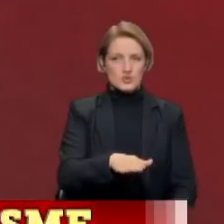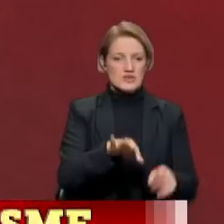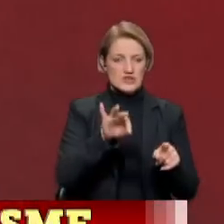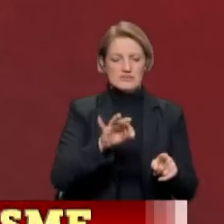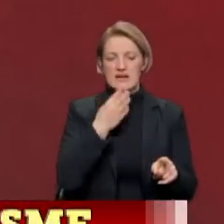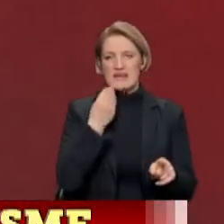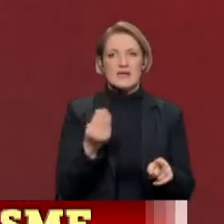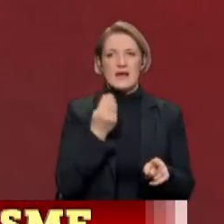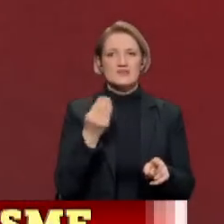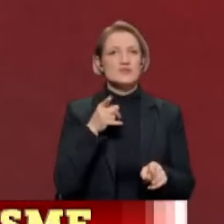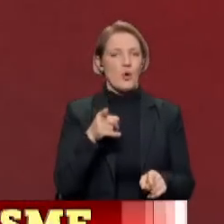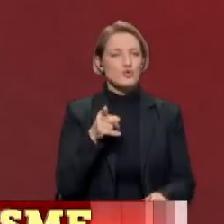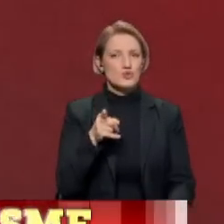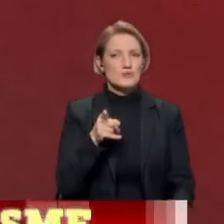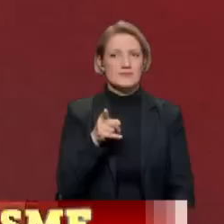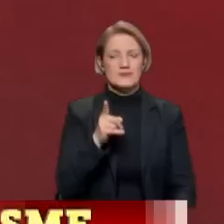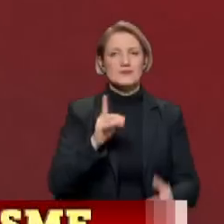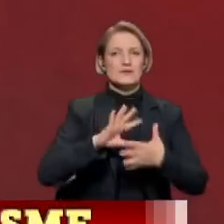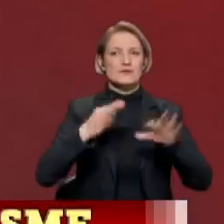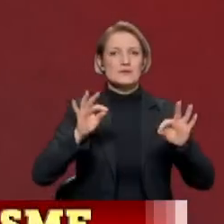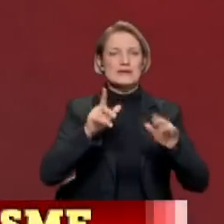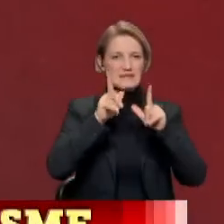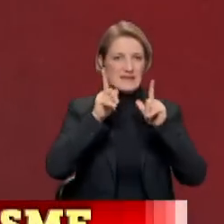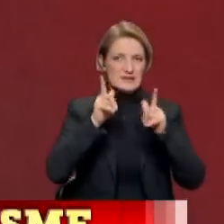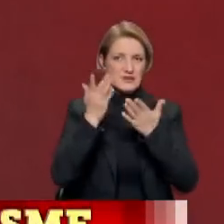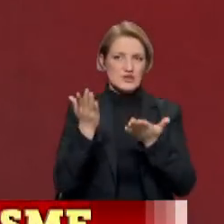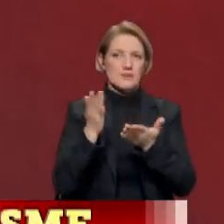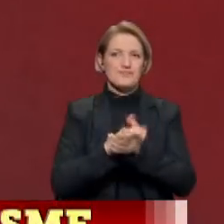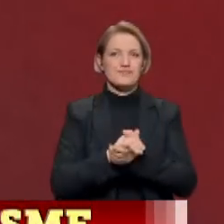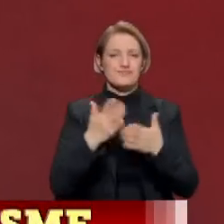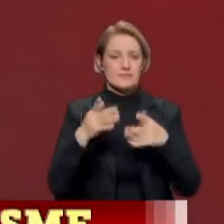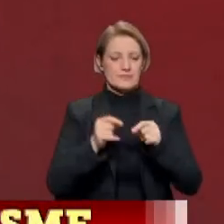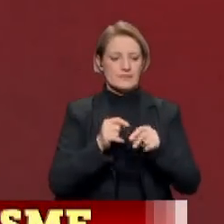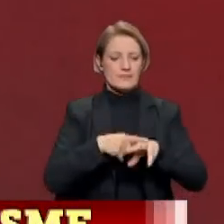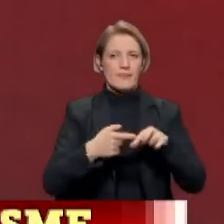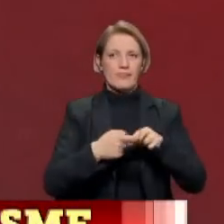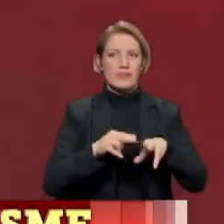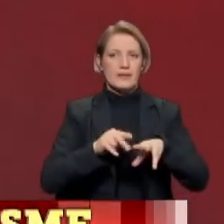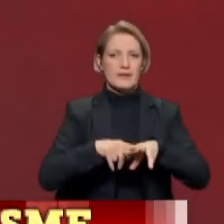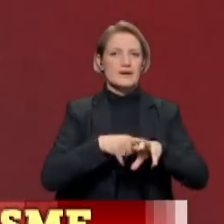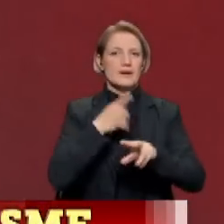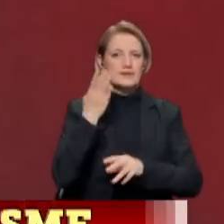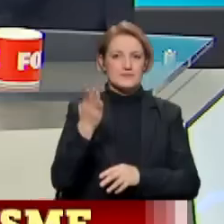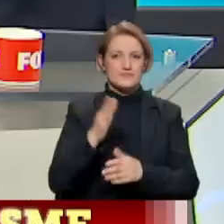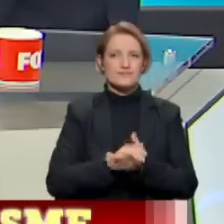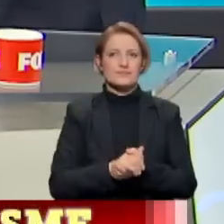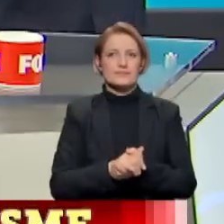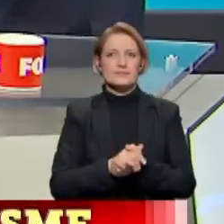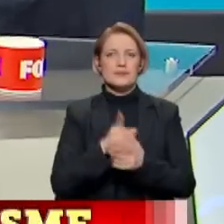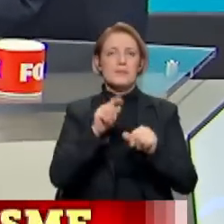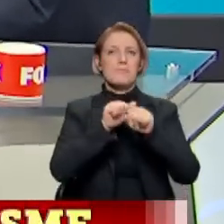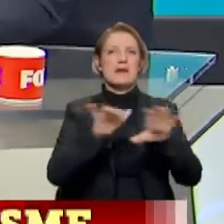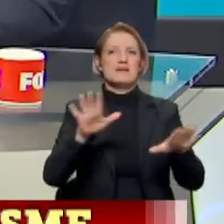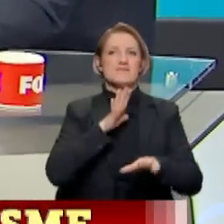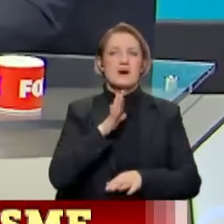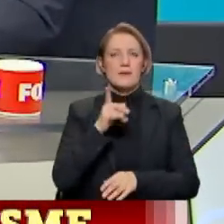bir genç. Onun sözü, seslenişi Berkay. Evet, Berkay hemen, evet. Bir bakalım. Berkay'dan bir paylaşım